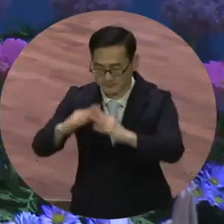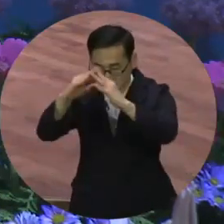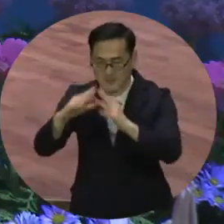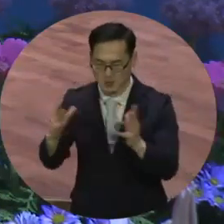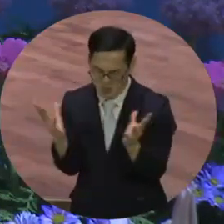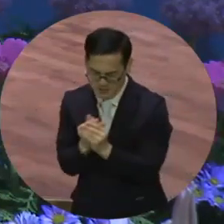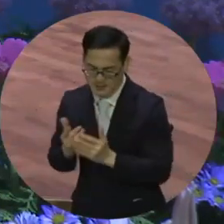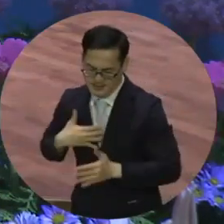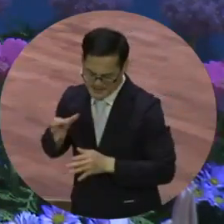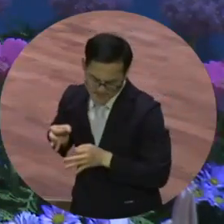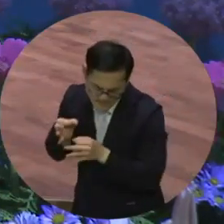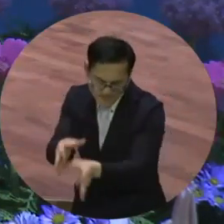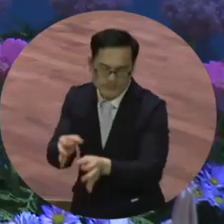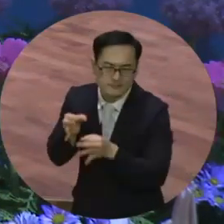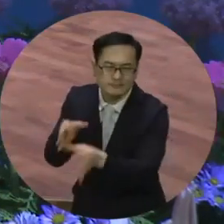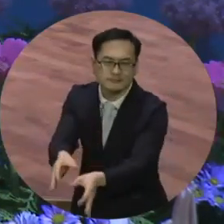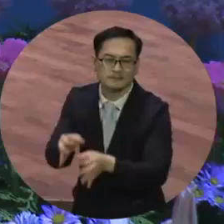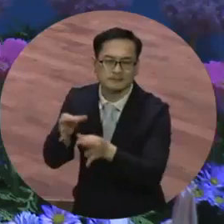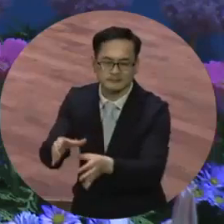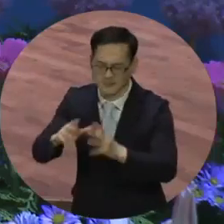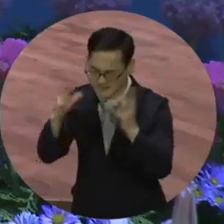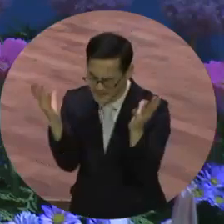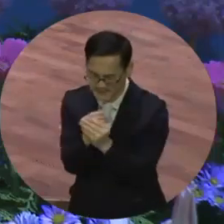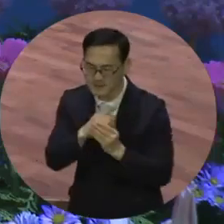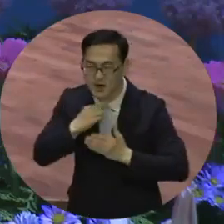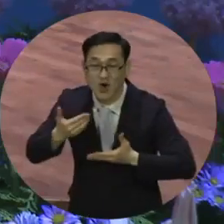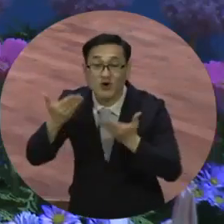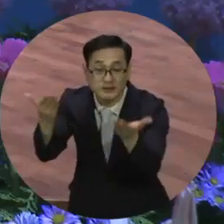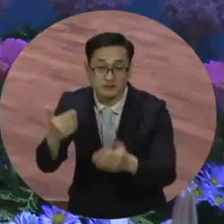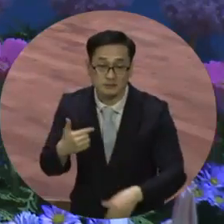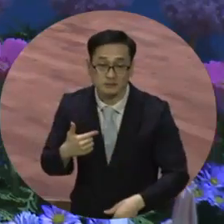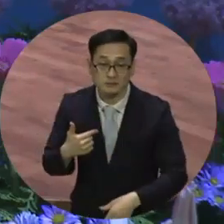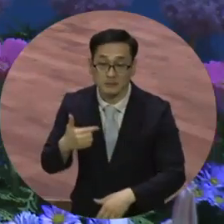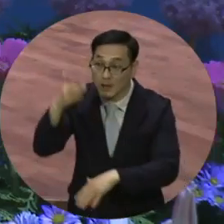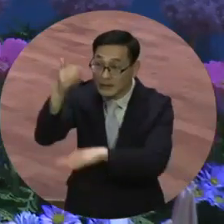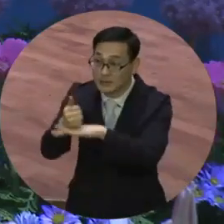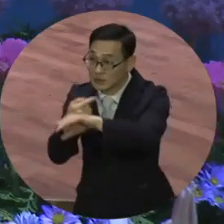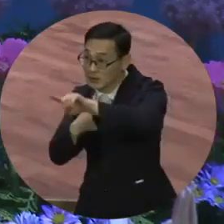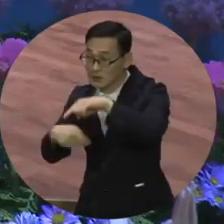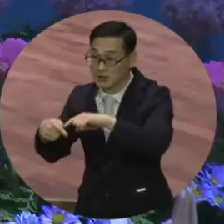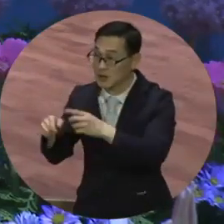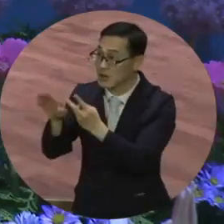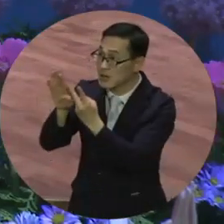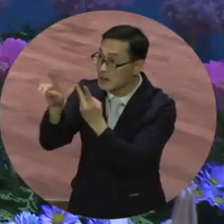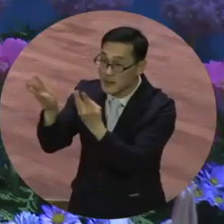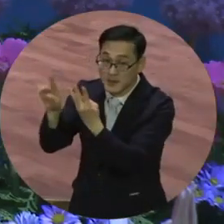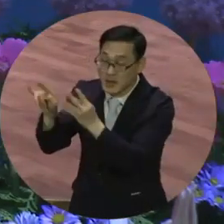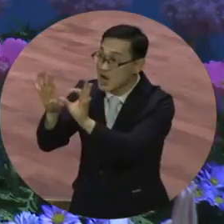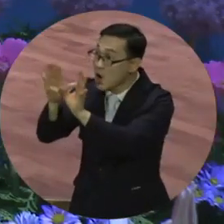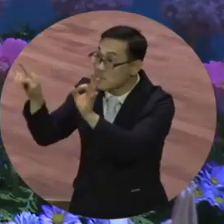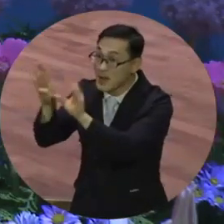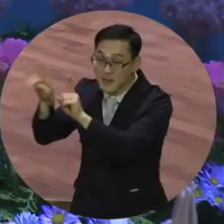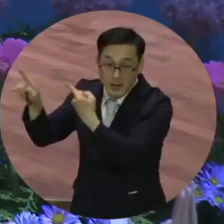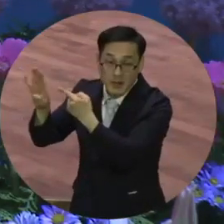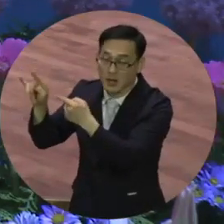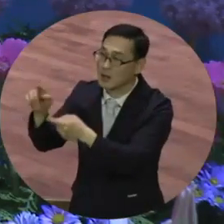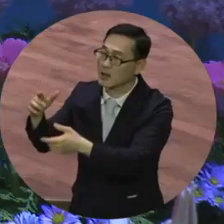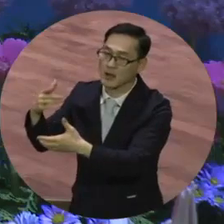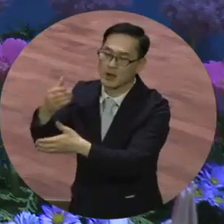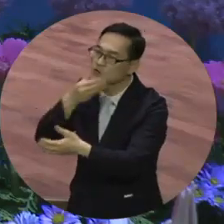주셨다니까요. 여러분 내가 개척하면서 이 서울에 다시 시작하는 내 인생 제2 시작을